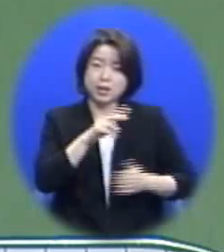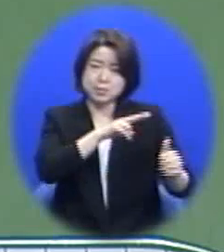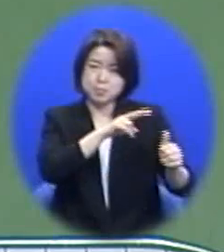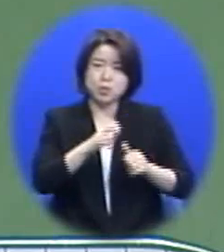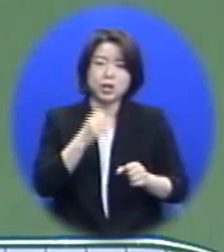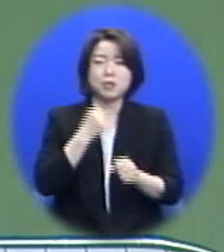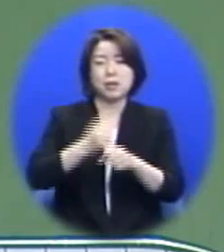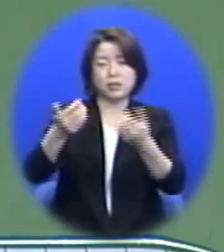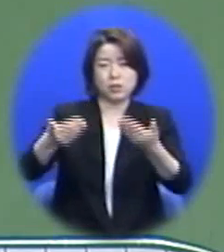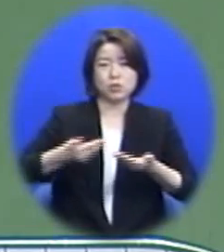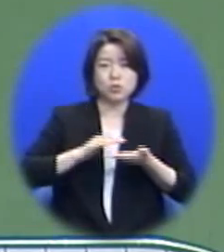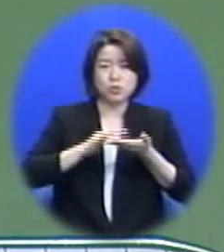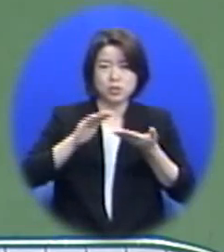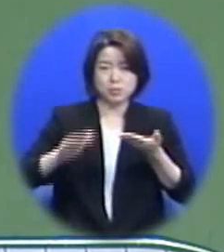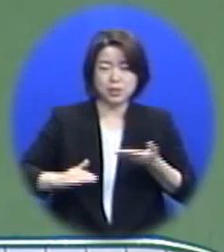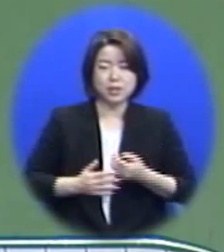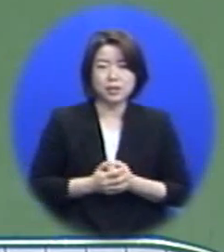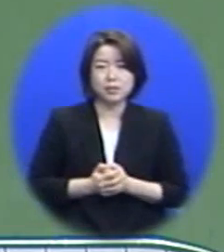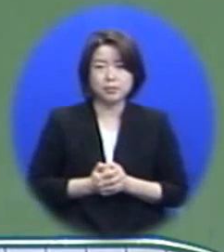해